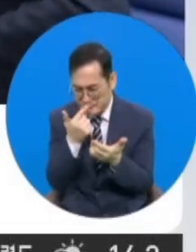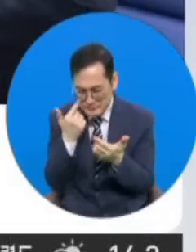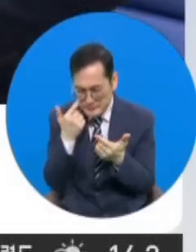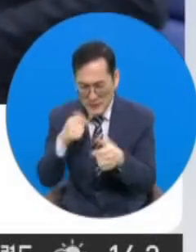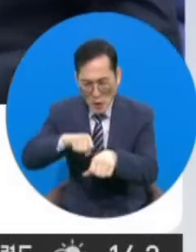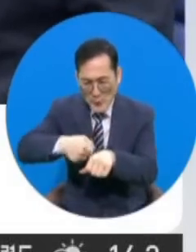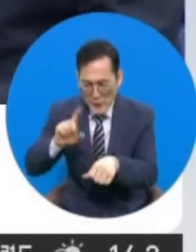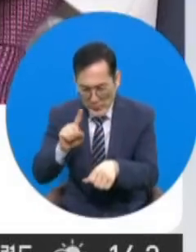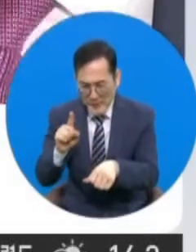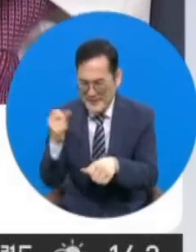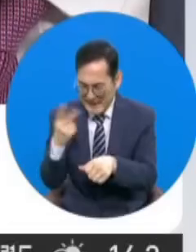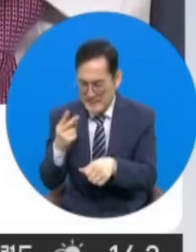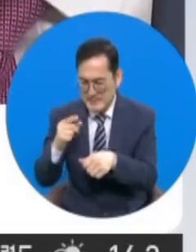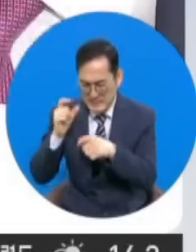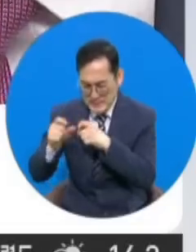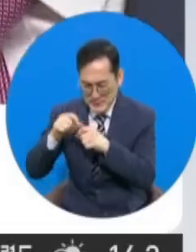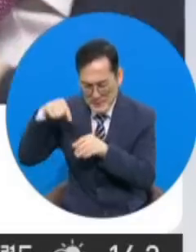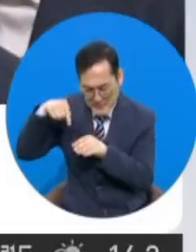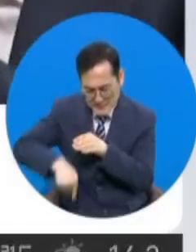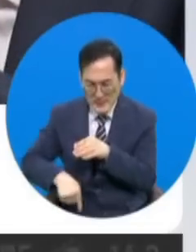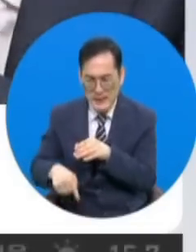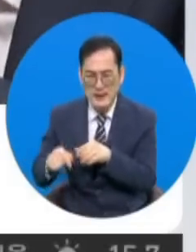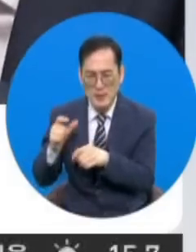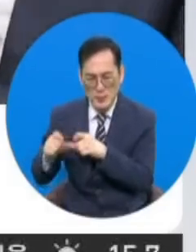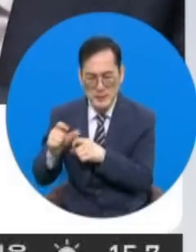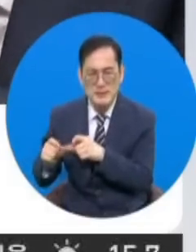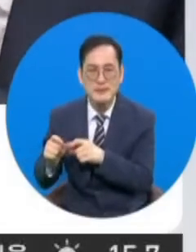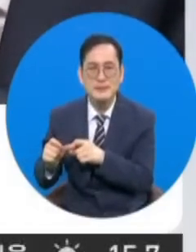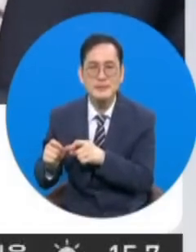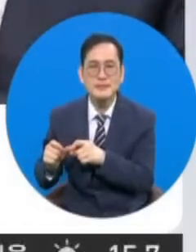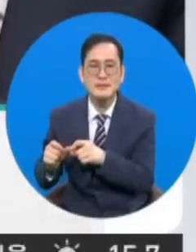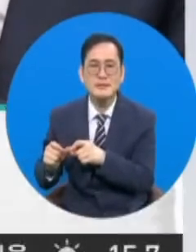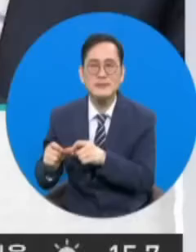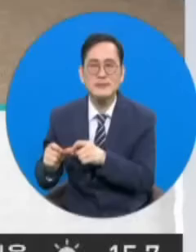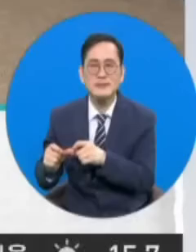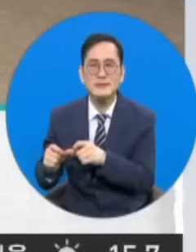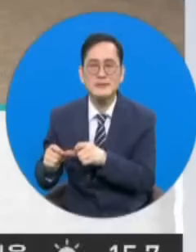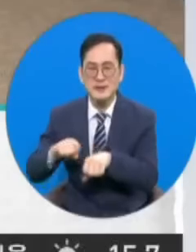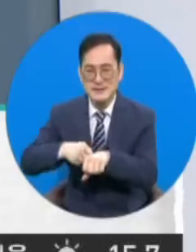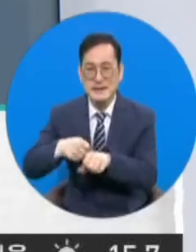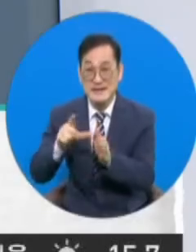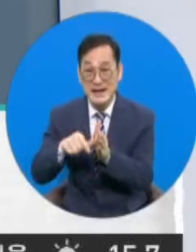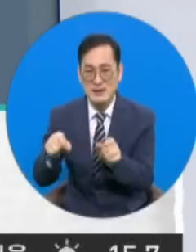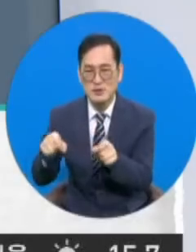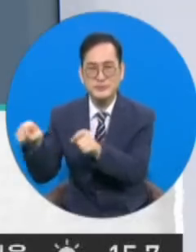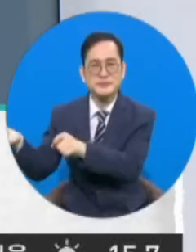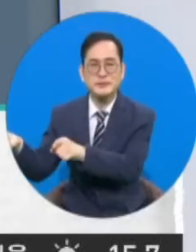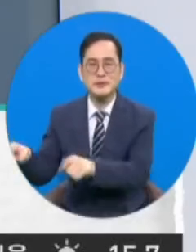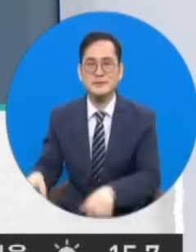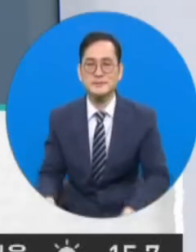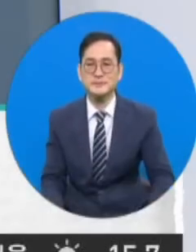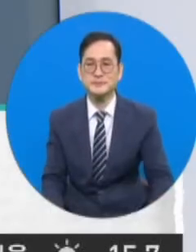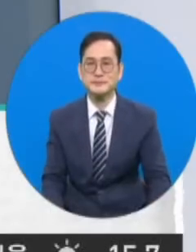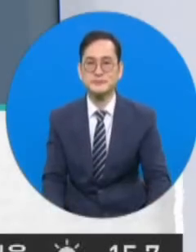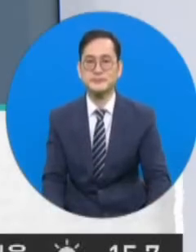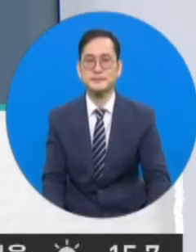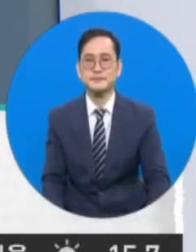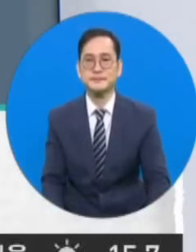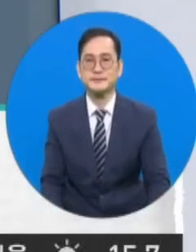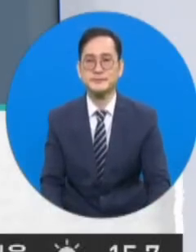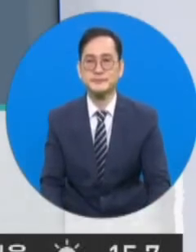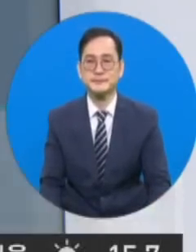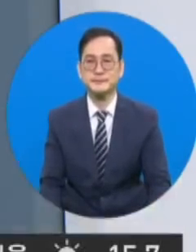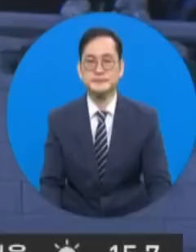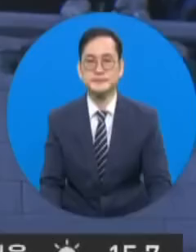대한 처분이 어떻게 이루어져야 되는지를 충분히 논의한 이후에 하려고 아마 저는이 징계를 좀 뒤로 미룬 것이 아닌가 이렇게 생각 합니다 예